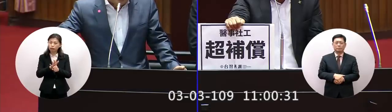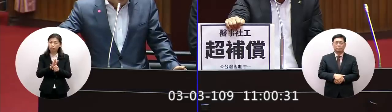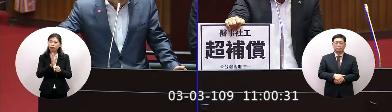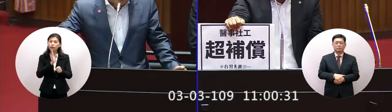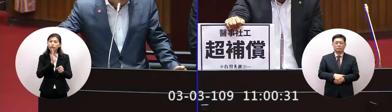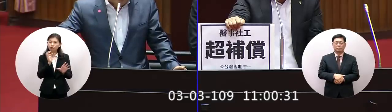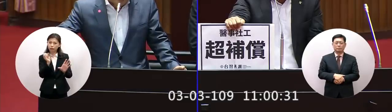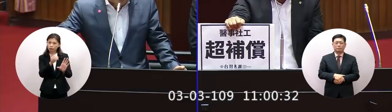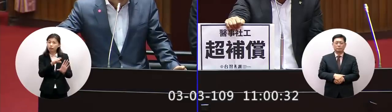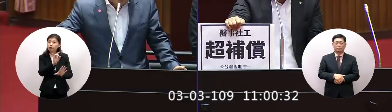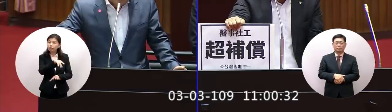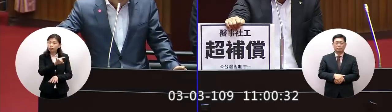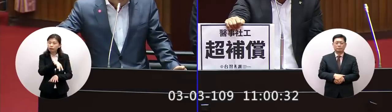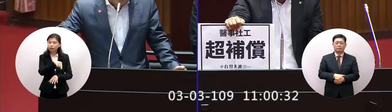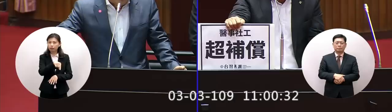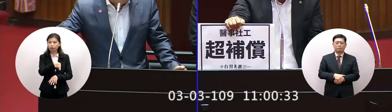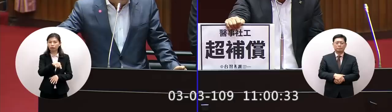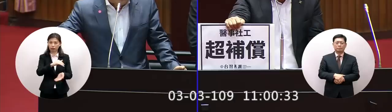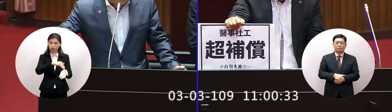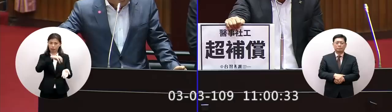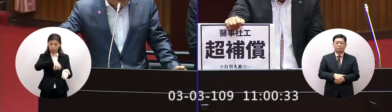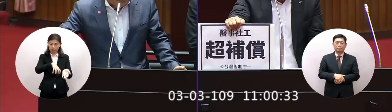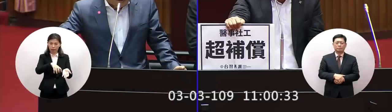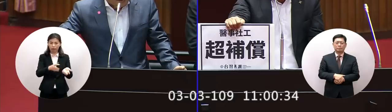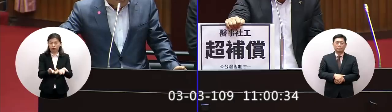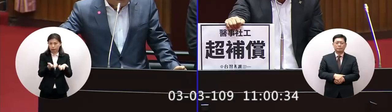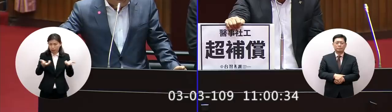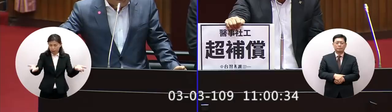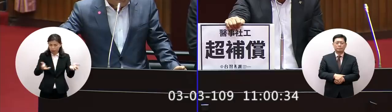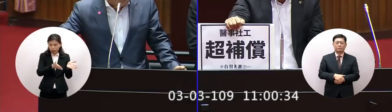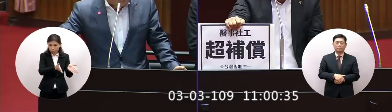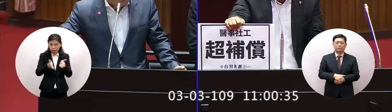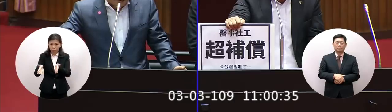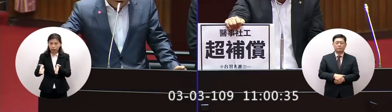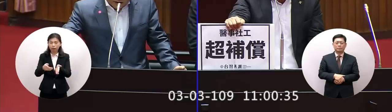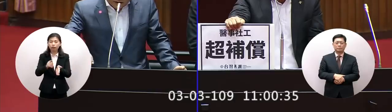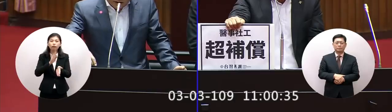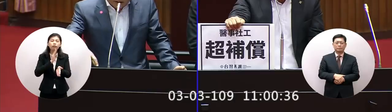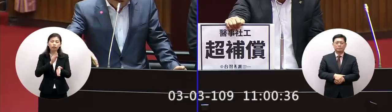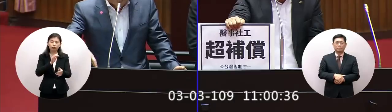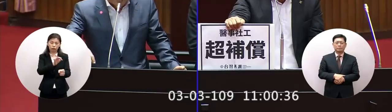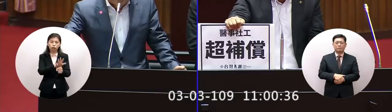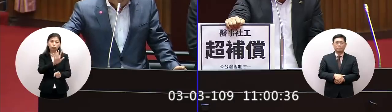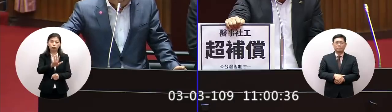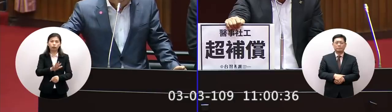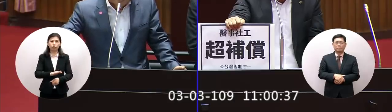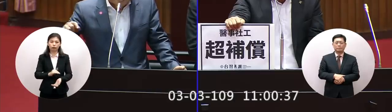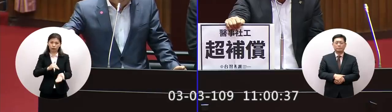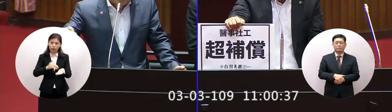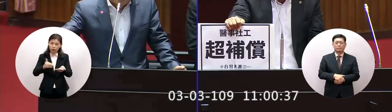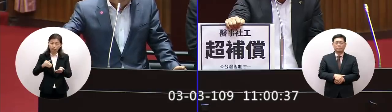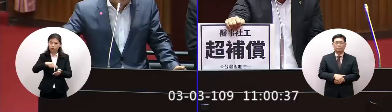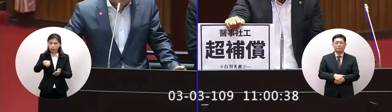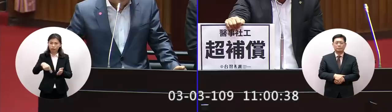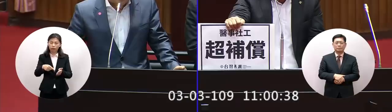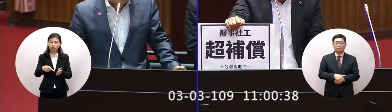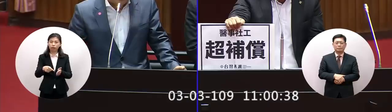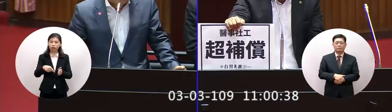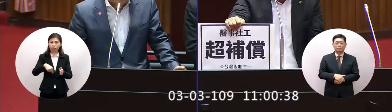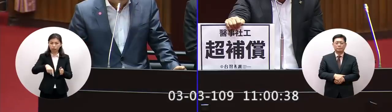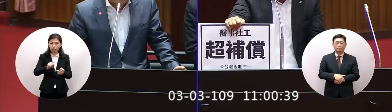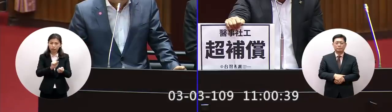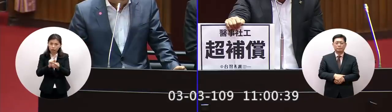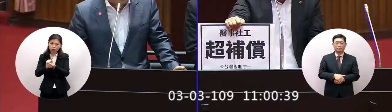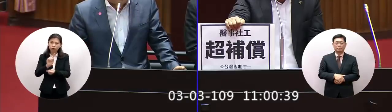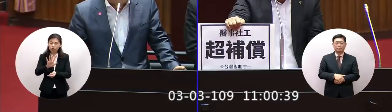的量能，譬如说我们对于医院分商分流里面会跑到医疗去，那医疗人员的直接进到第一线的，